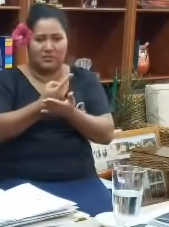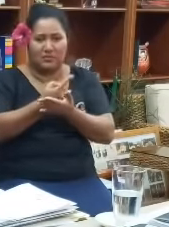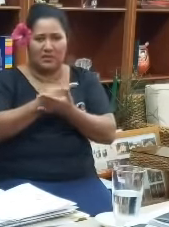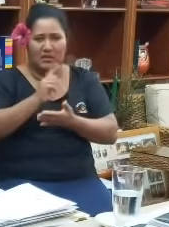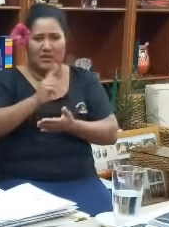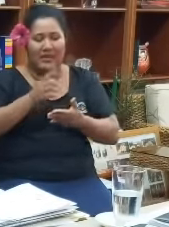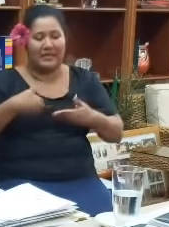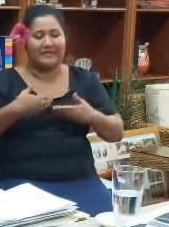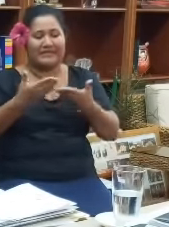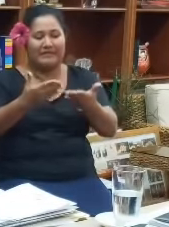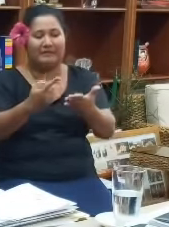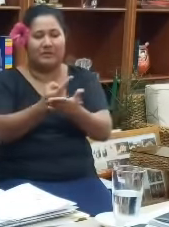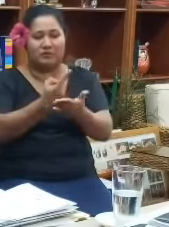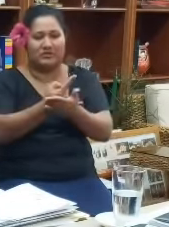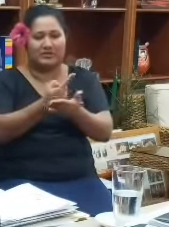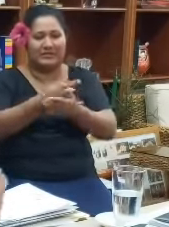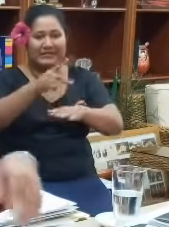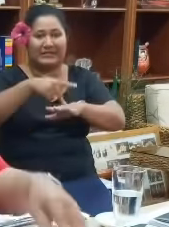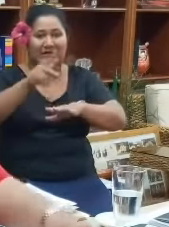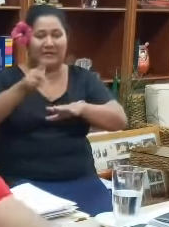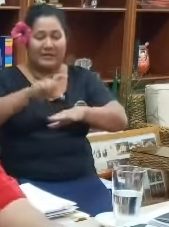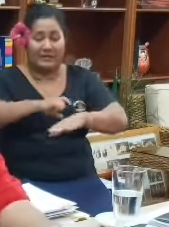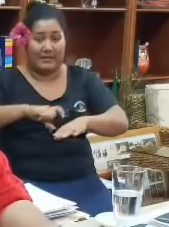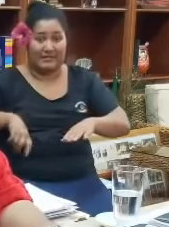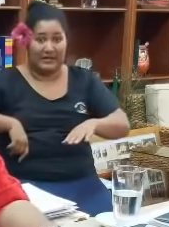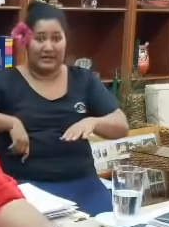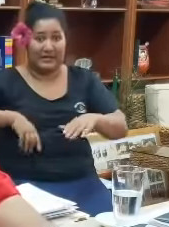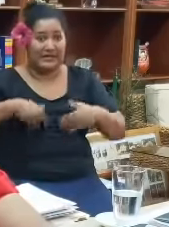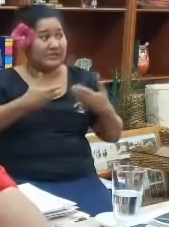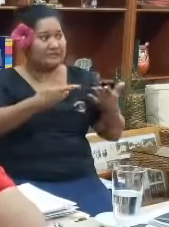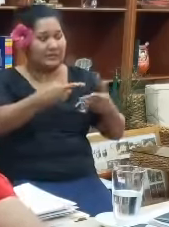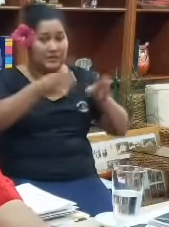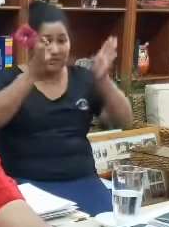tu ave no el cabinet fo y la al malo situaso